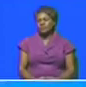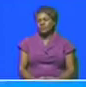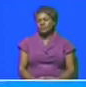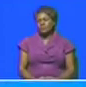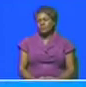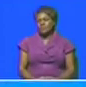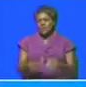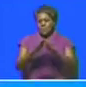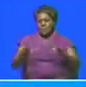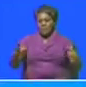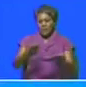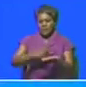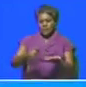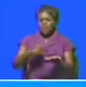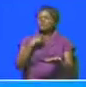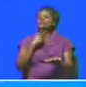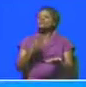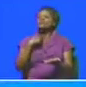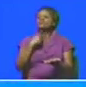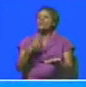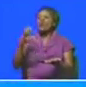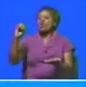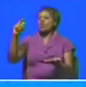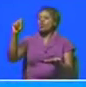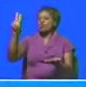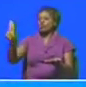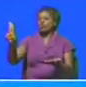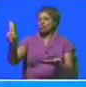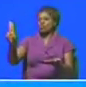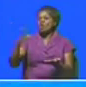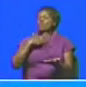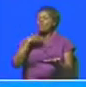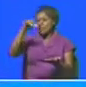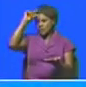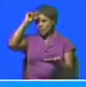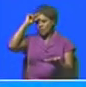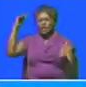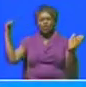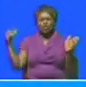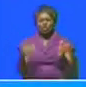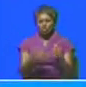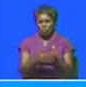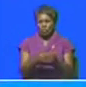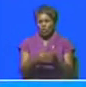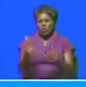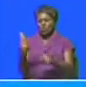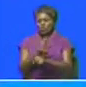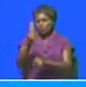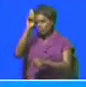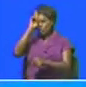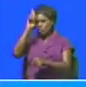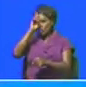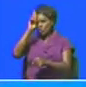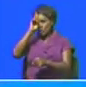Na katibu mkuu wa muungano wa vyama vya wafanyikazi nchini kotu bwana Francis Atwoli ameitaka serikali kukoma kabisa kutumia polisi